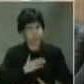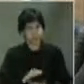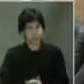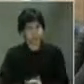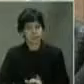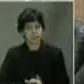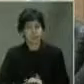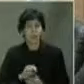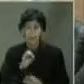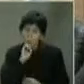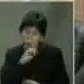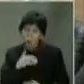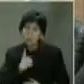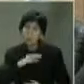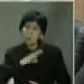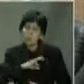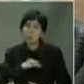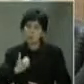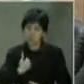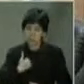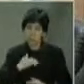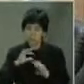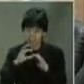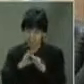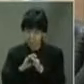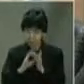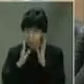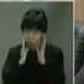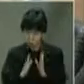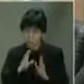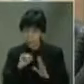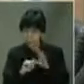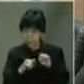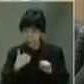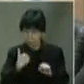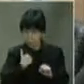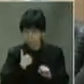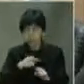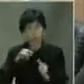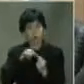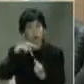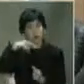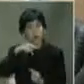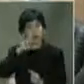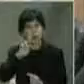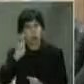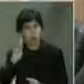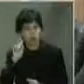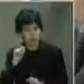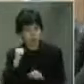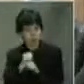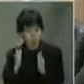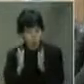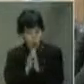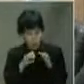เขาบอกเลยครับว่ามีการจับกลุ่มผู้ต้องหาตามพระราชกำหนดฉุกเฉินรวม